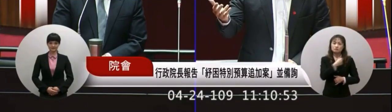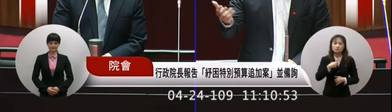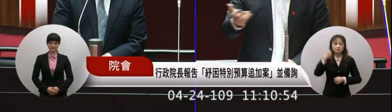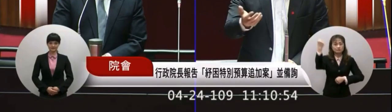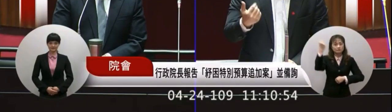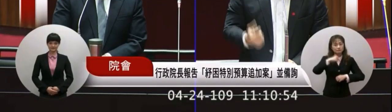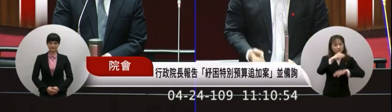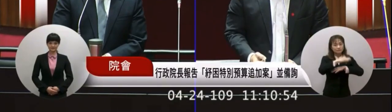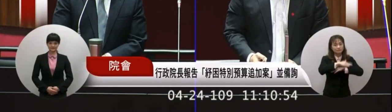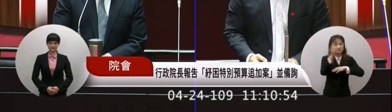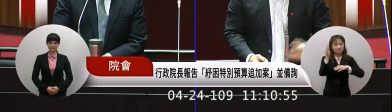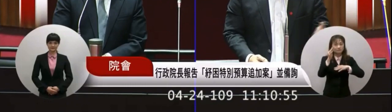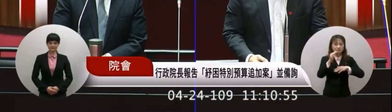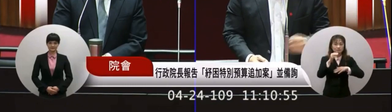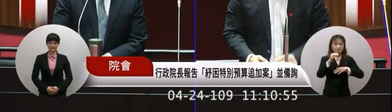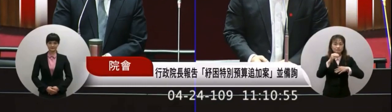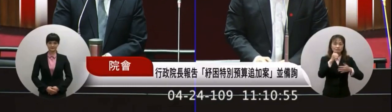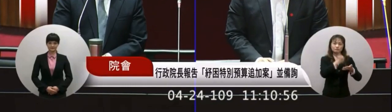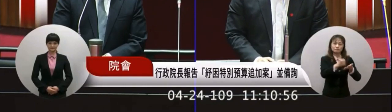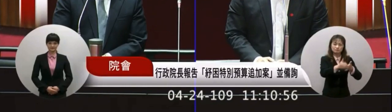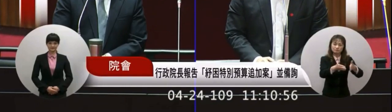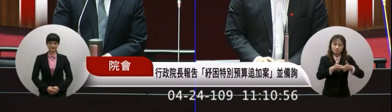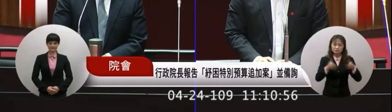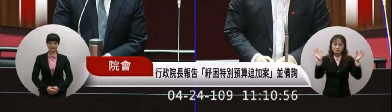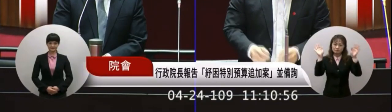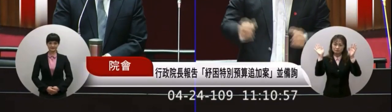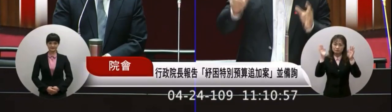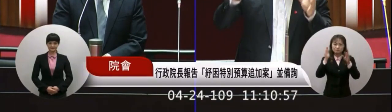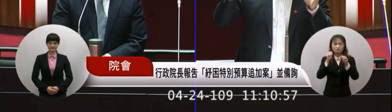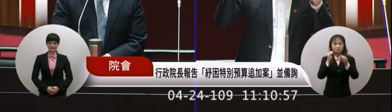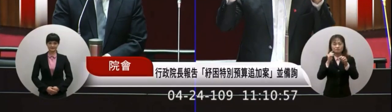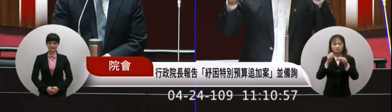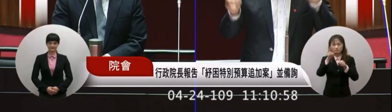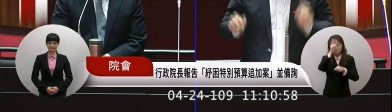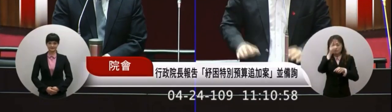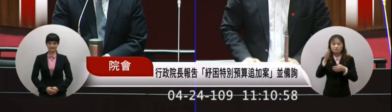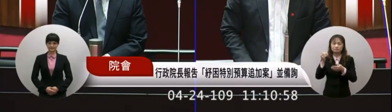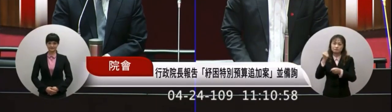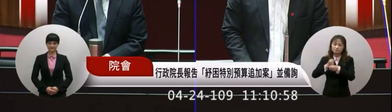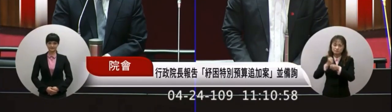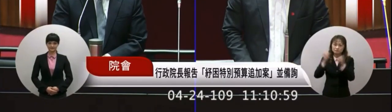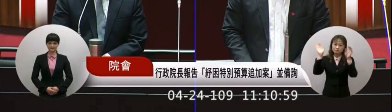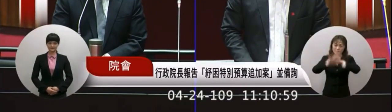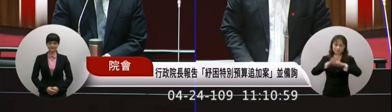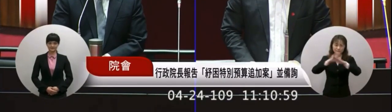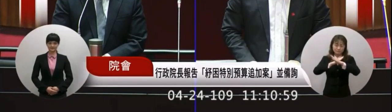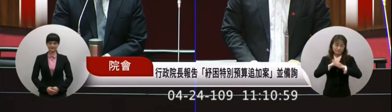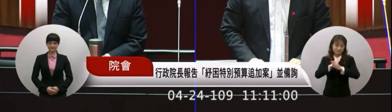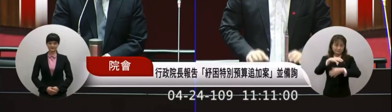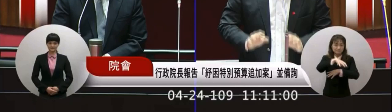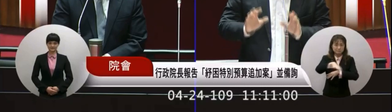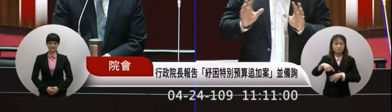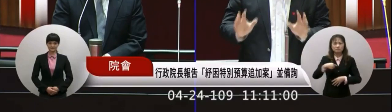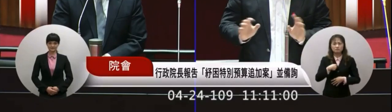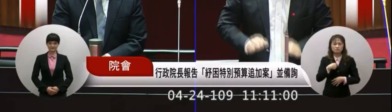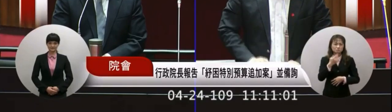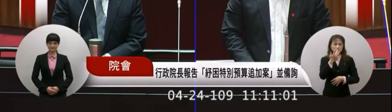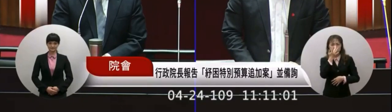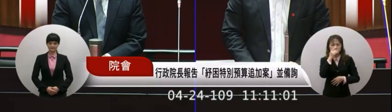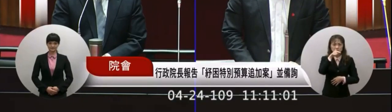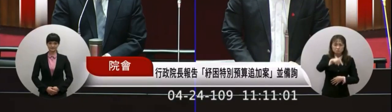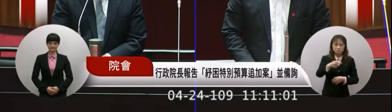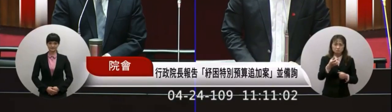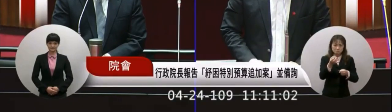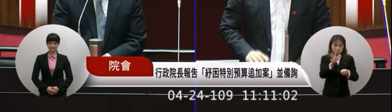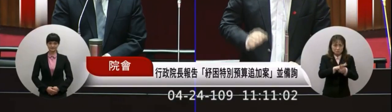纸，啊，中昼咧上班，用暗各个排夜市啊，伊可能对伊来讲吼，伊唔知道我到底有几种补助会当领，啊，我的生理有偌